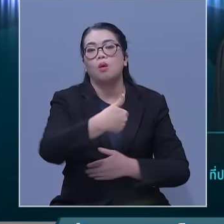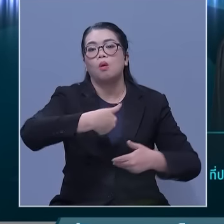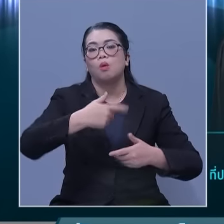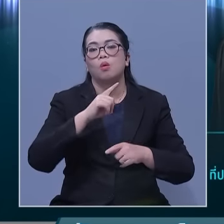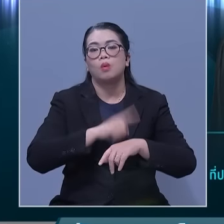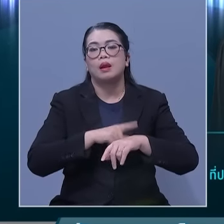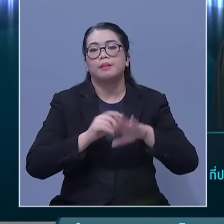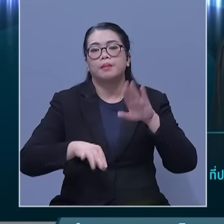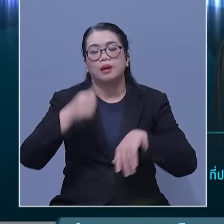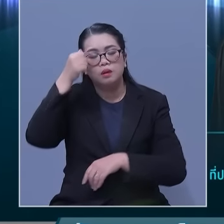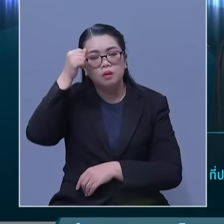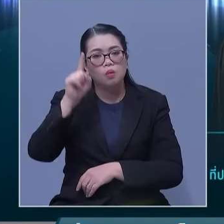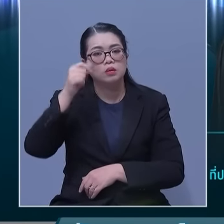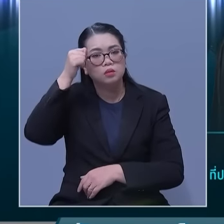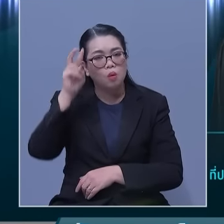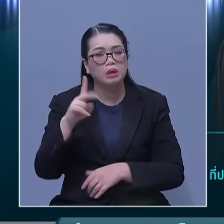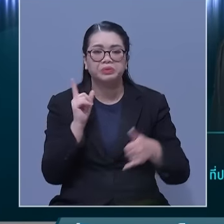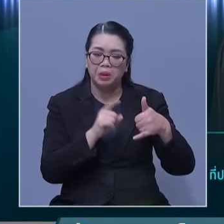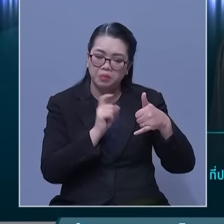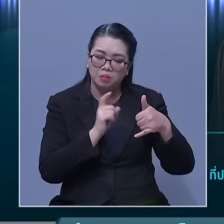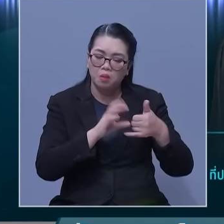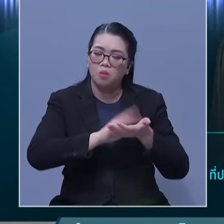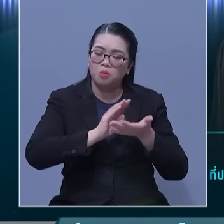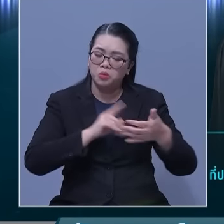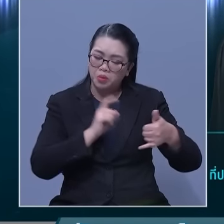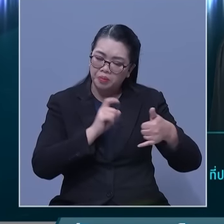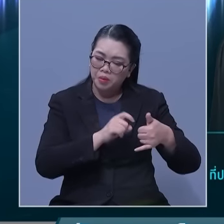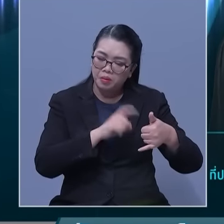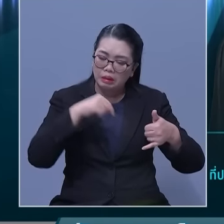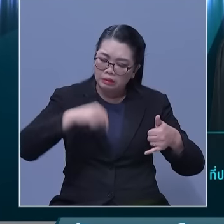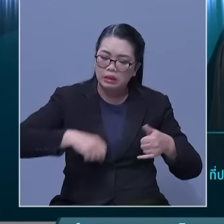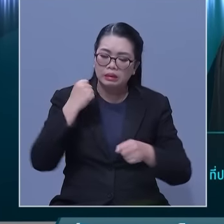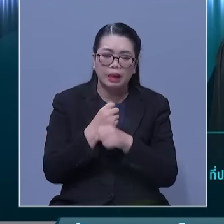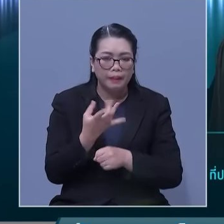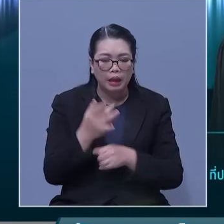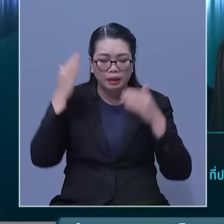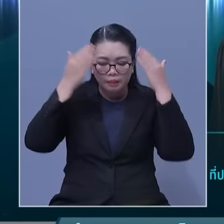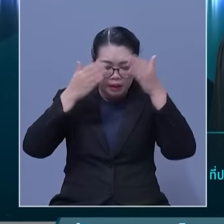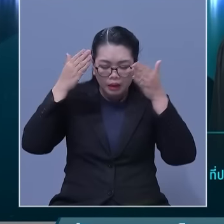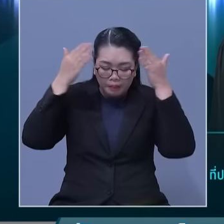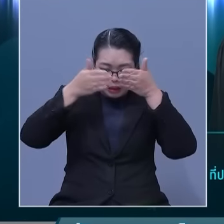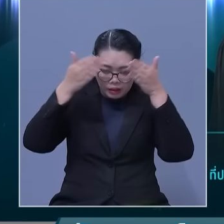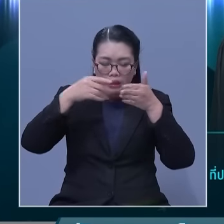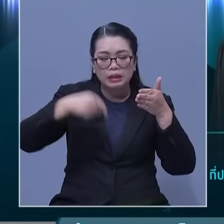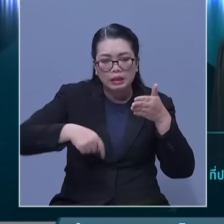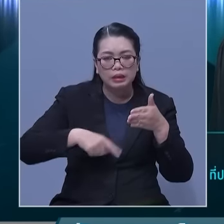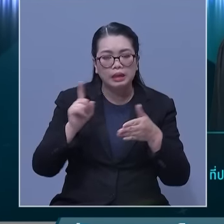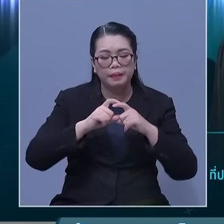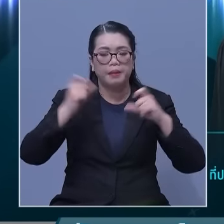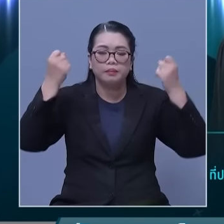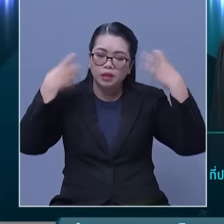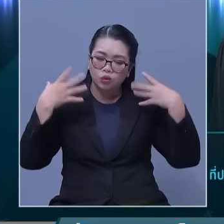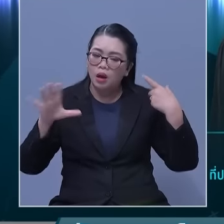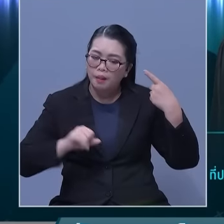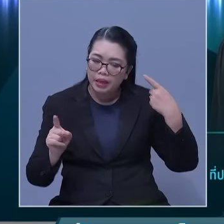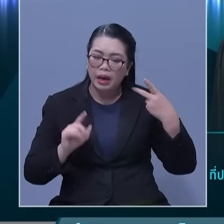อีกสักวัน 2วันเาก็ต้องการสอบแป้งเหมือนกันว่ามาทำอะไรในบ้านเาและพาสปอร์ตนะครับไอ้บัตรประชาชนเนี่ยมัน